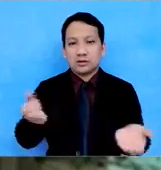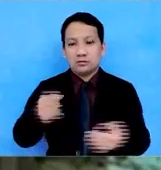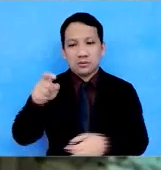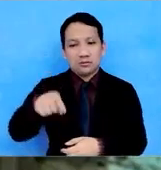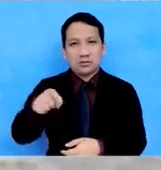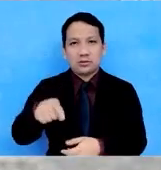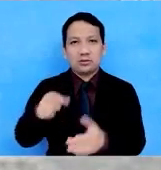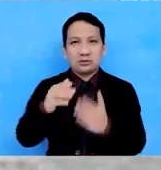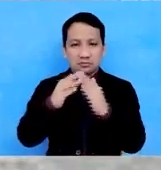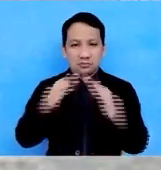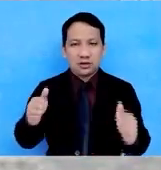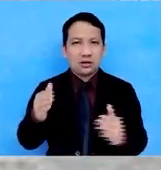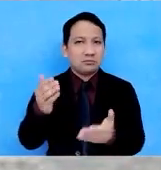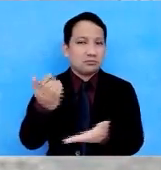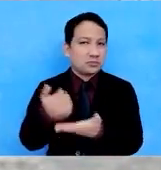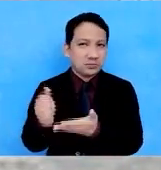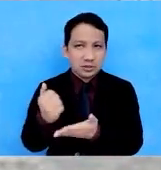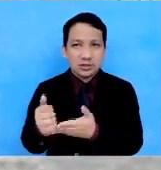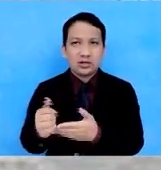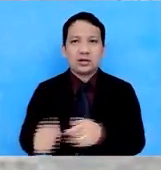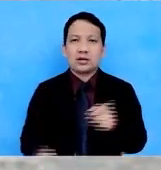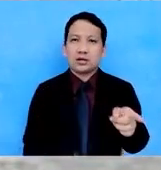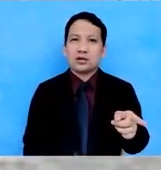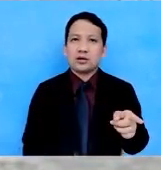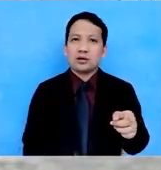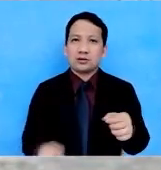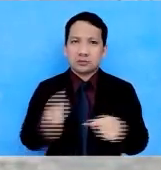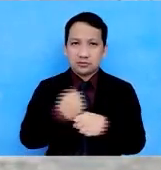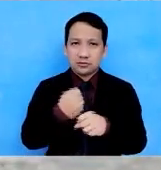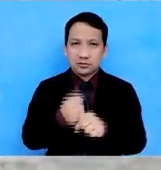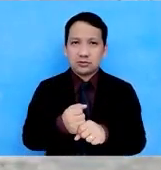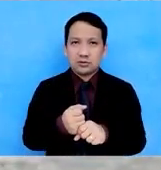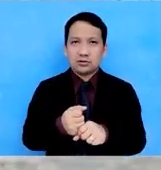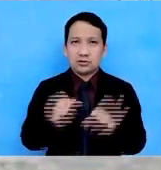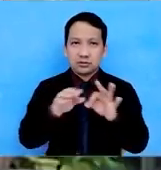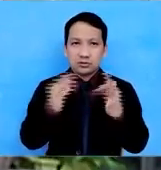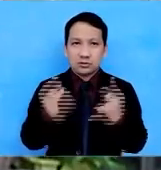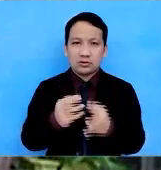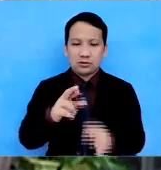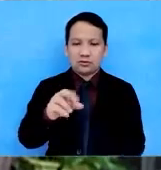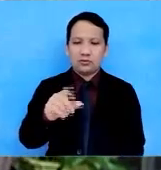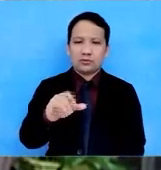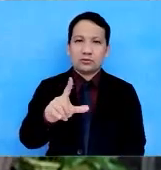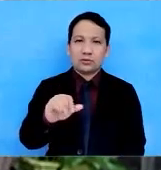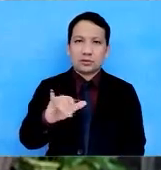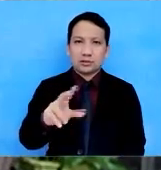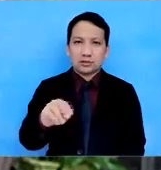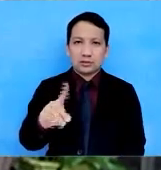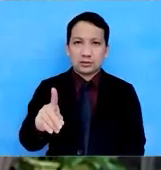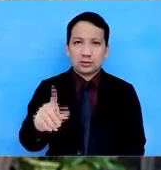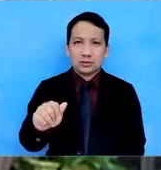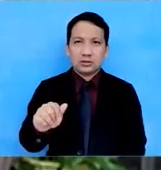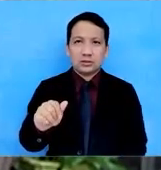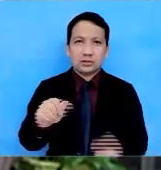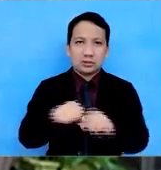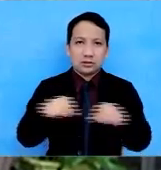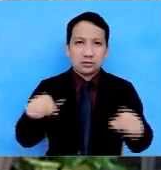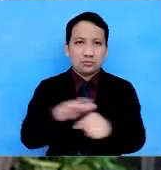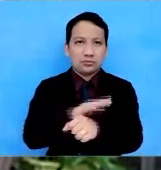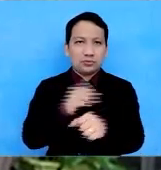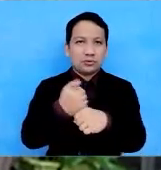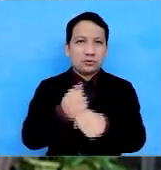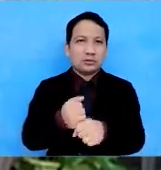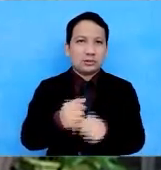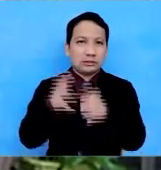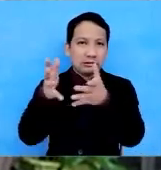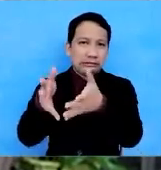bahay. Ang pagawaan na ito ng pamilya ni Rosalinda na dating puno ng mga sapatero, bodega na lang